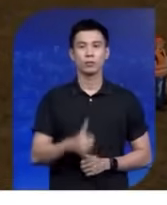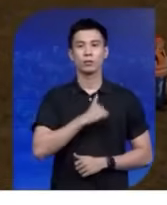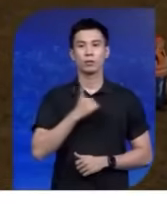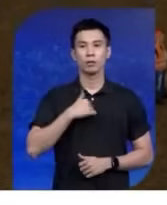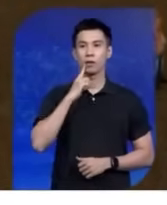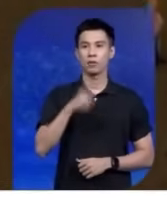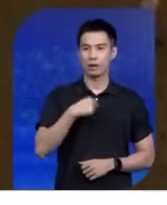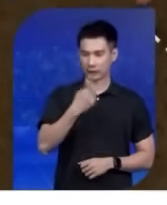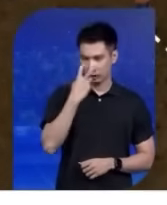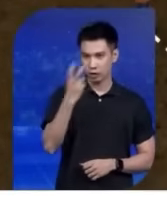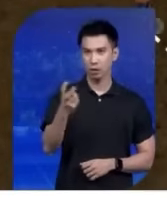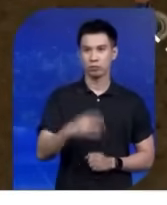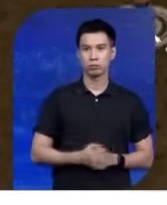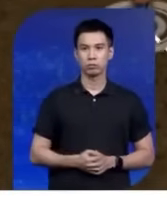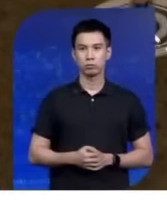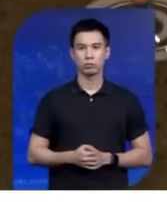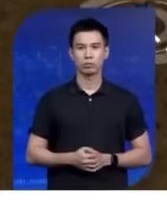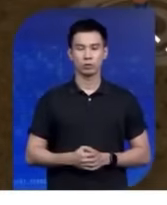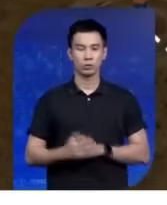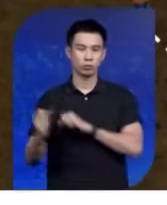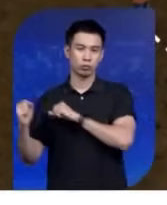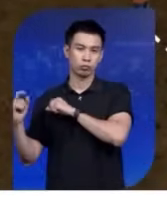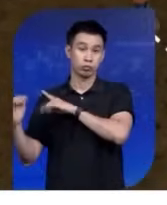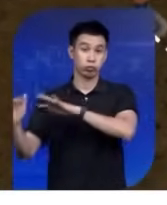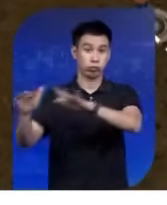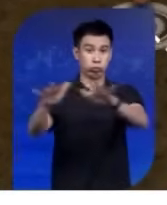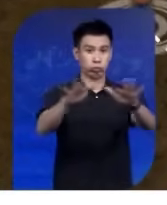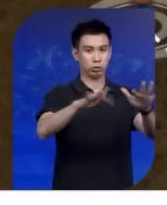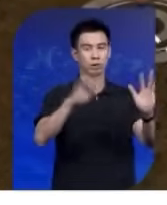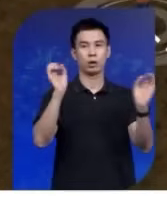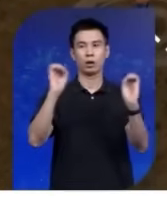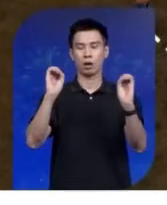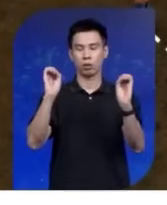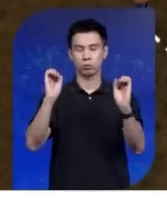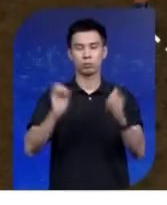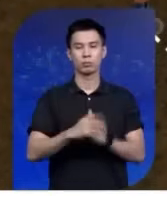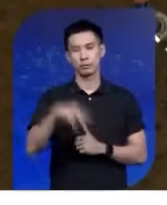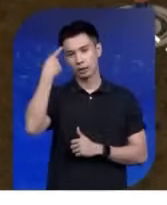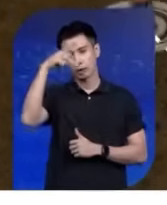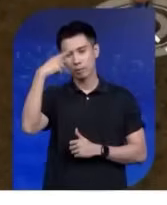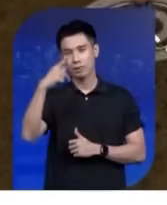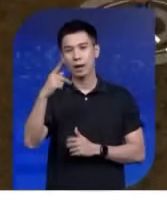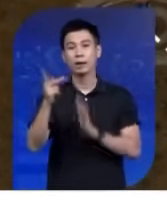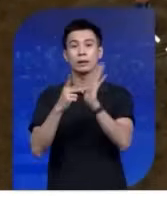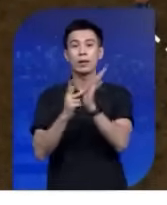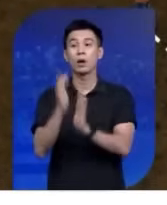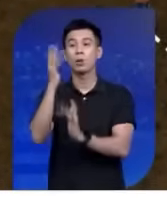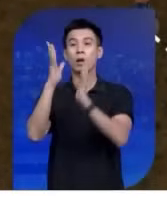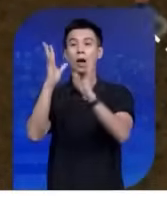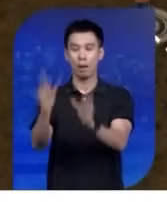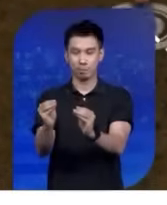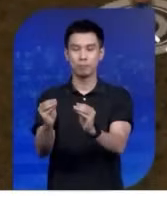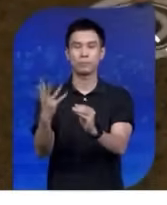tuyệt đối không để lửa cháy Lan vào rừng đốt xong phải kiểm tra toàn bộ Nương dẫy cho tới khi lửa tắt hẳn mới ra về